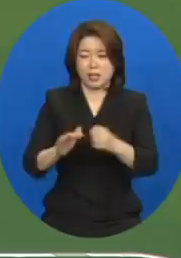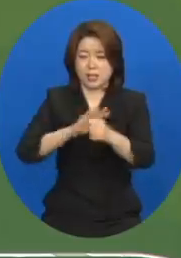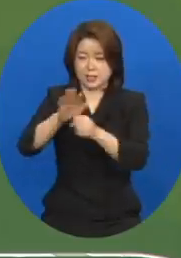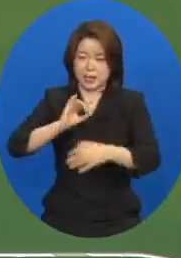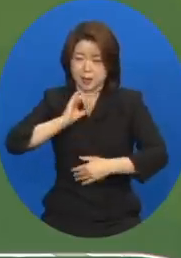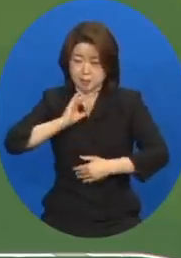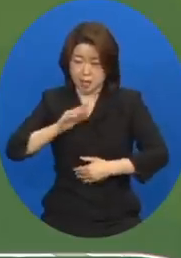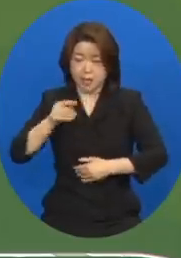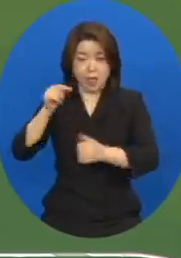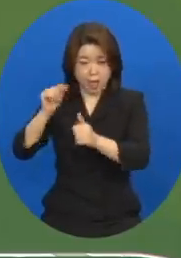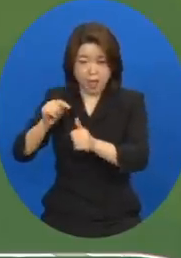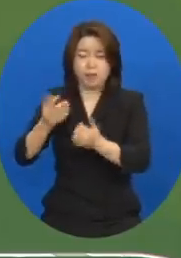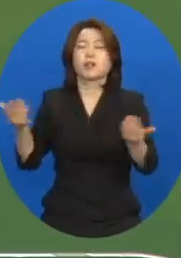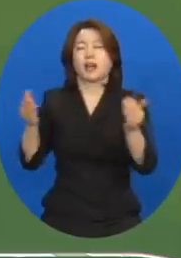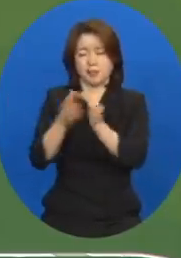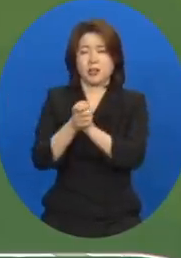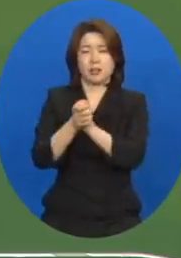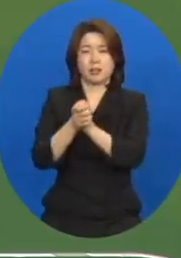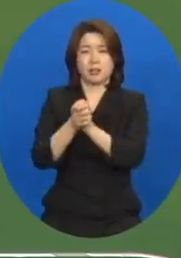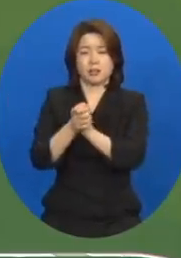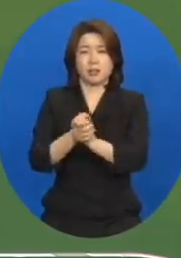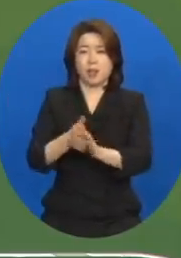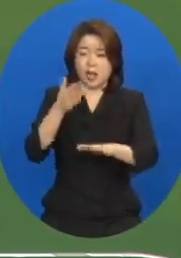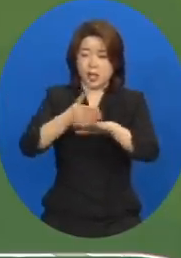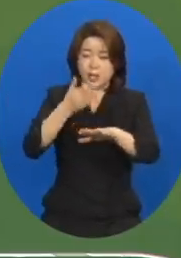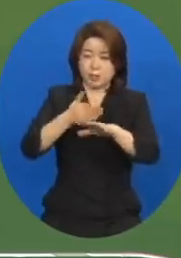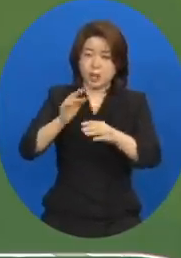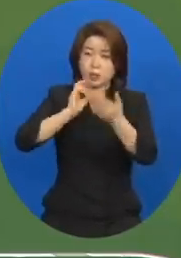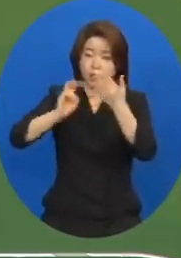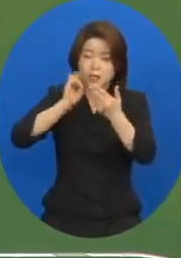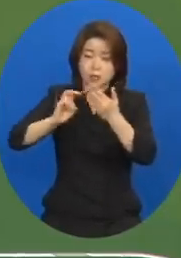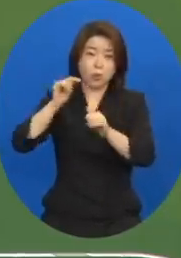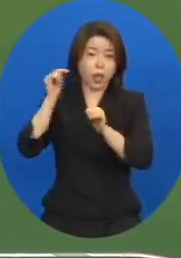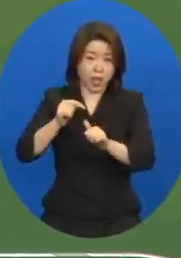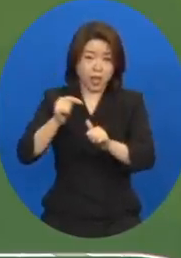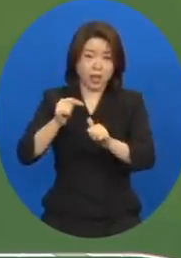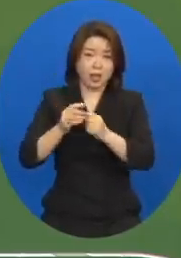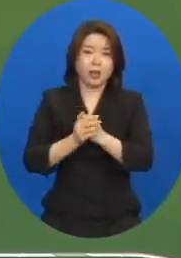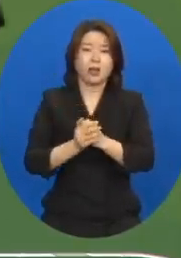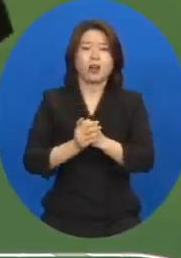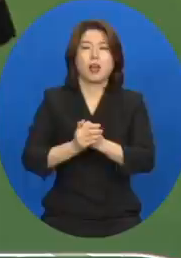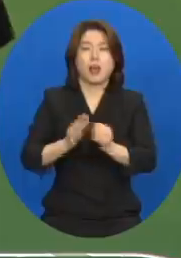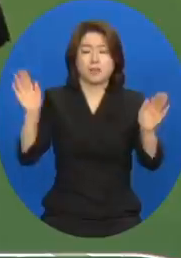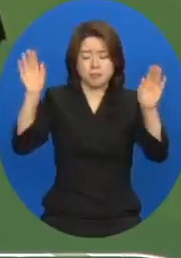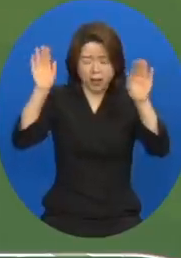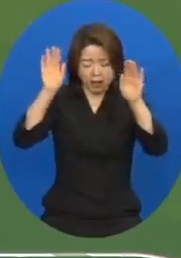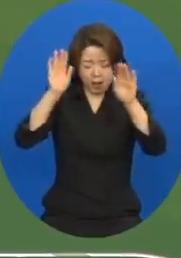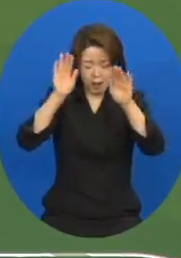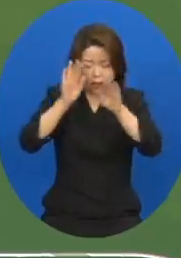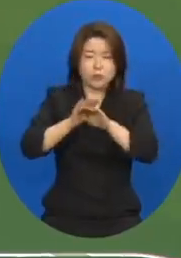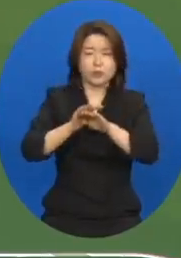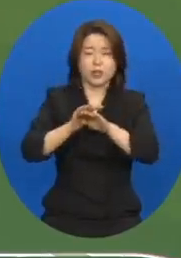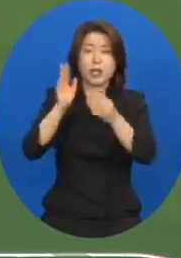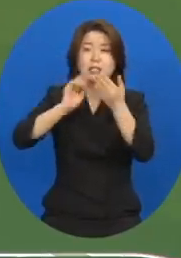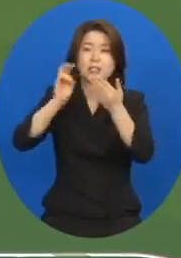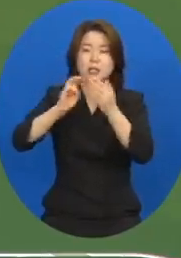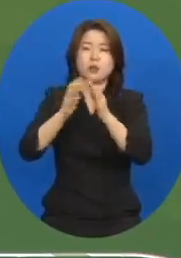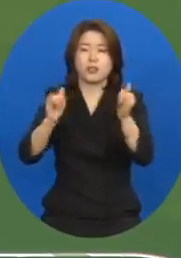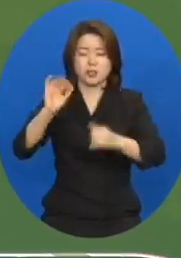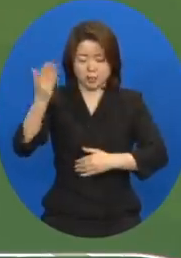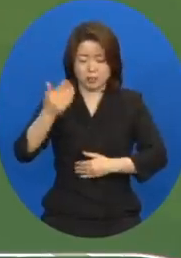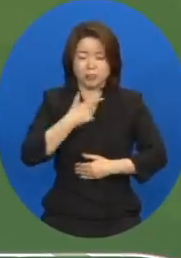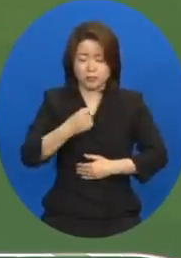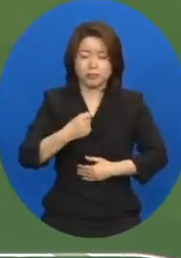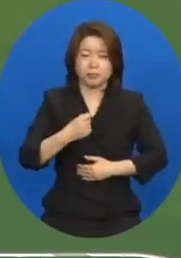하라, 아멘입니다. 감사하고 찬송하라, 한밤중에 찬송하는 자가